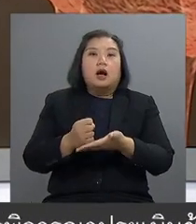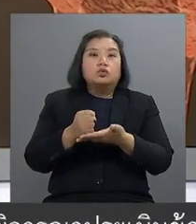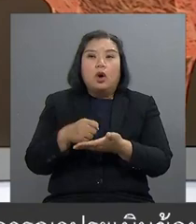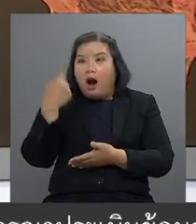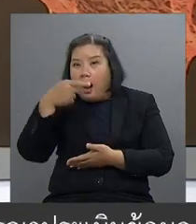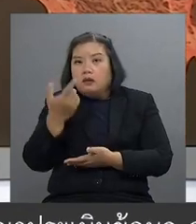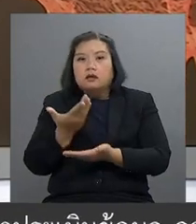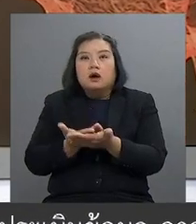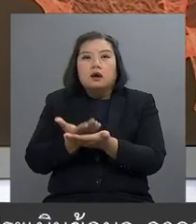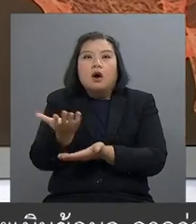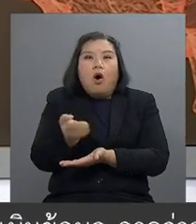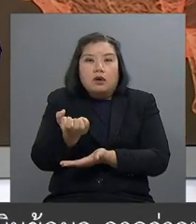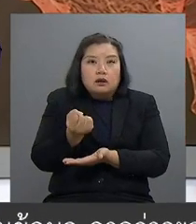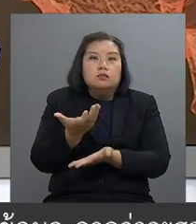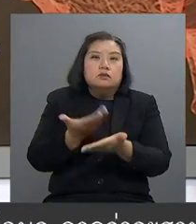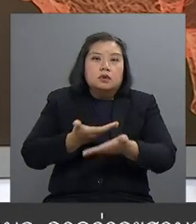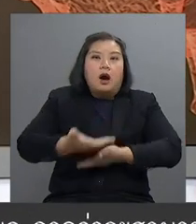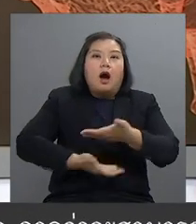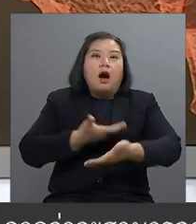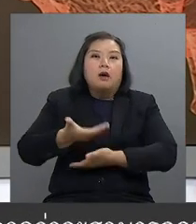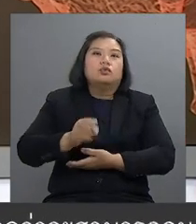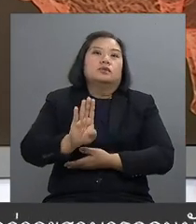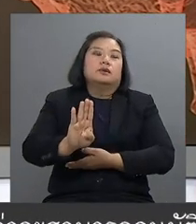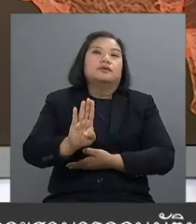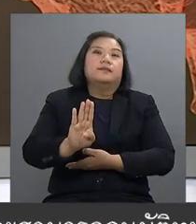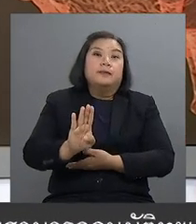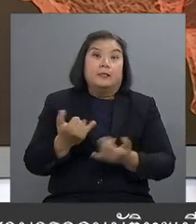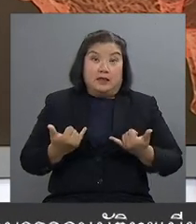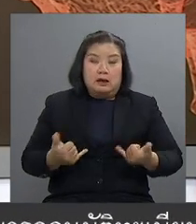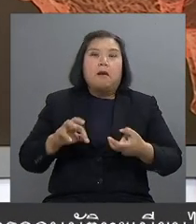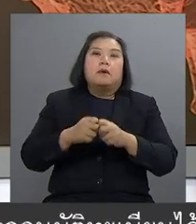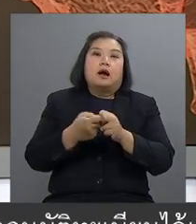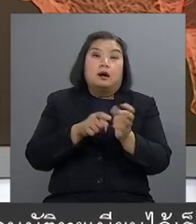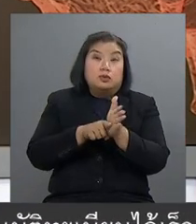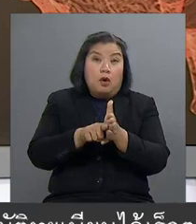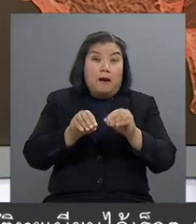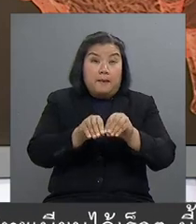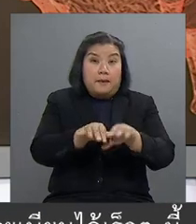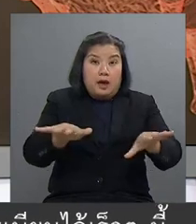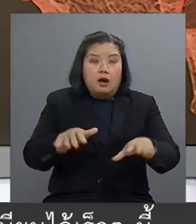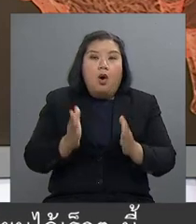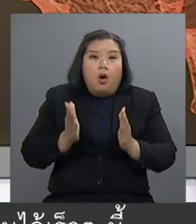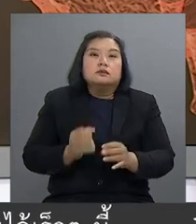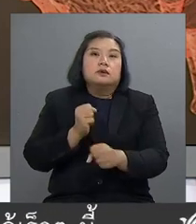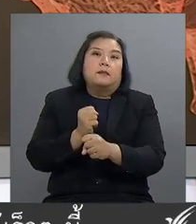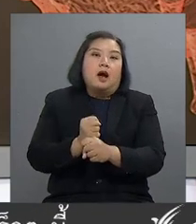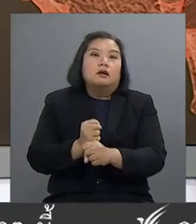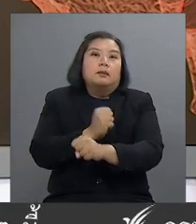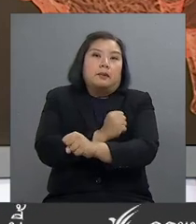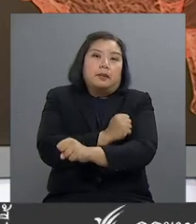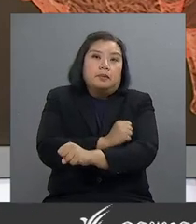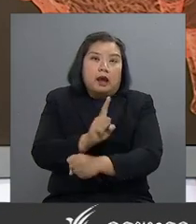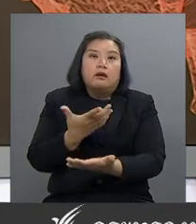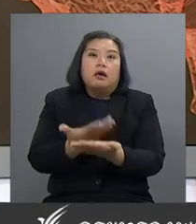นี่ของธุรกิจนะคะเมื่อการระบาดมาเยือนปัญหาที่สถานประกอบการและก็แรงงานหลายคนต้องเจอก็คือรายได้ลดลงค่ะ